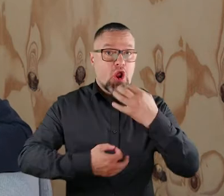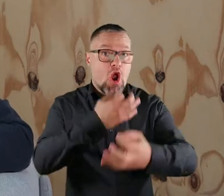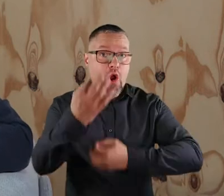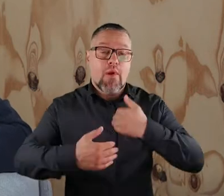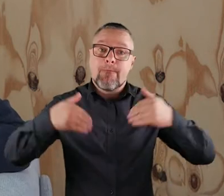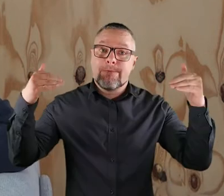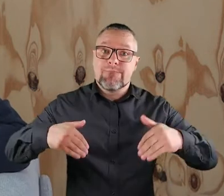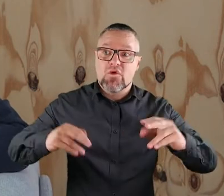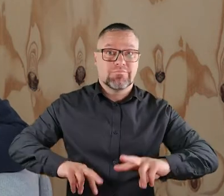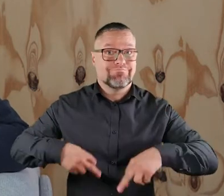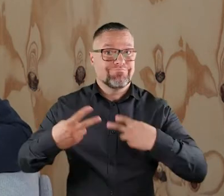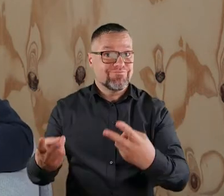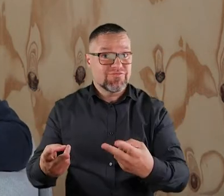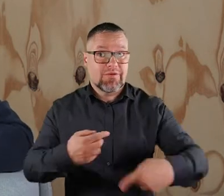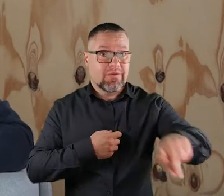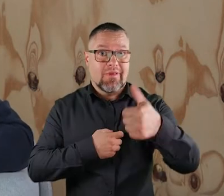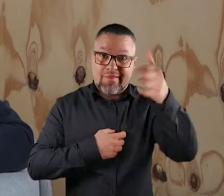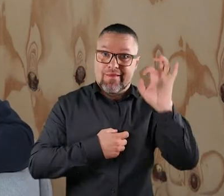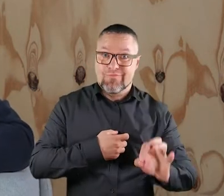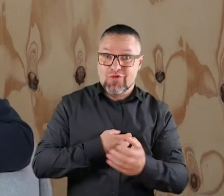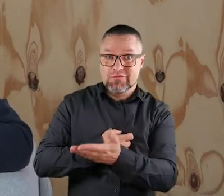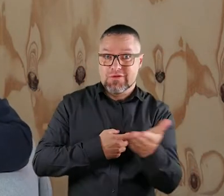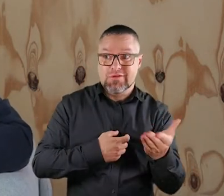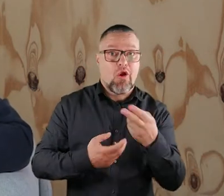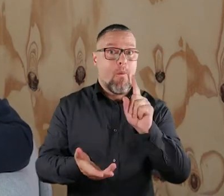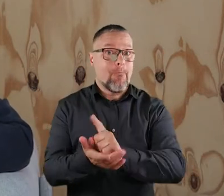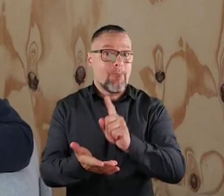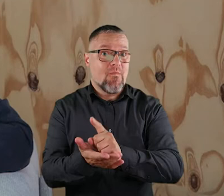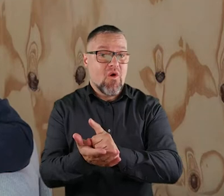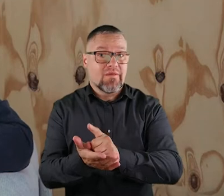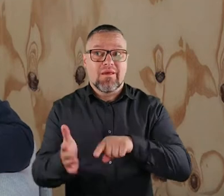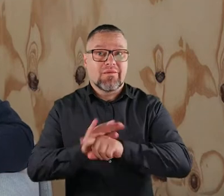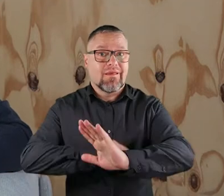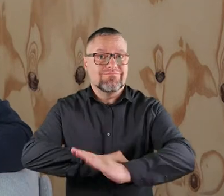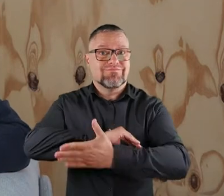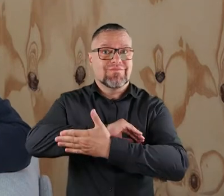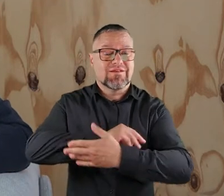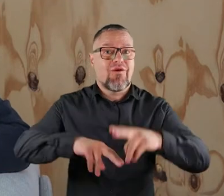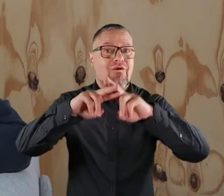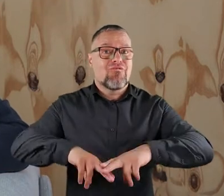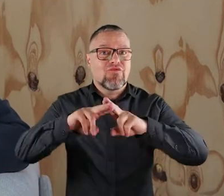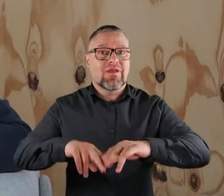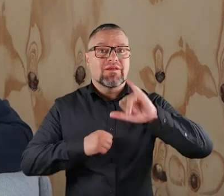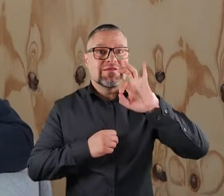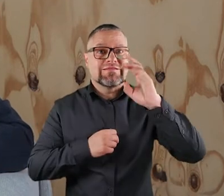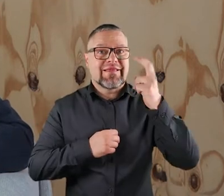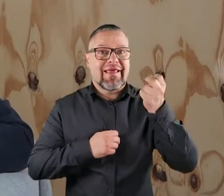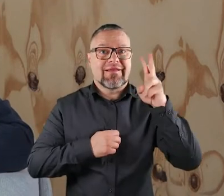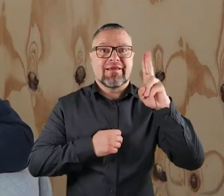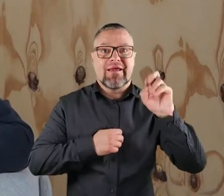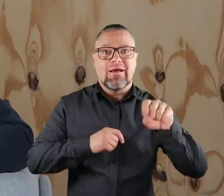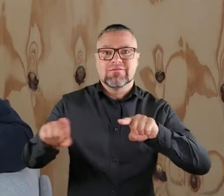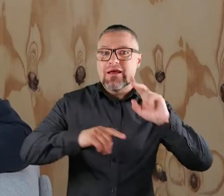Państwu o możliwości przekazania Państwa 1% podatku na rzecz wsparcia Fundacji Iskierka oraz